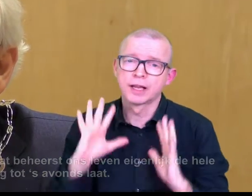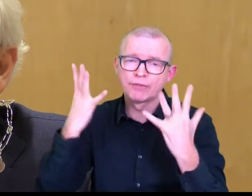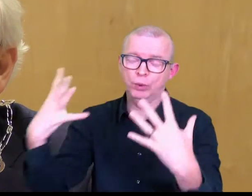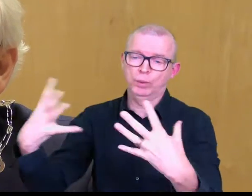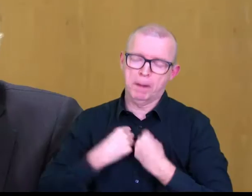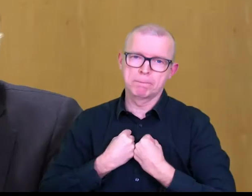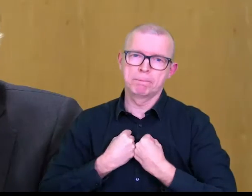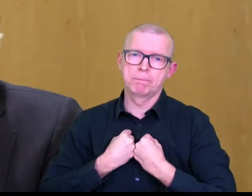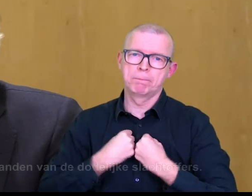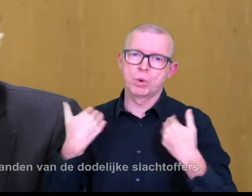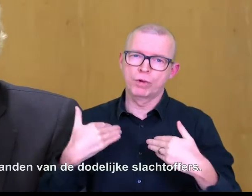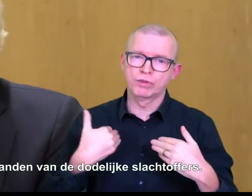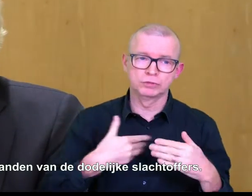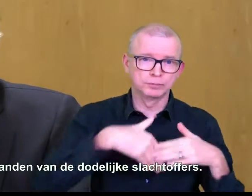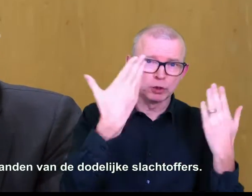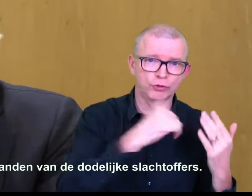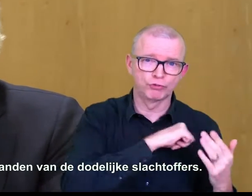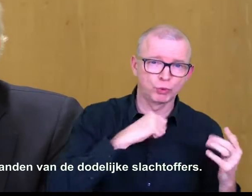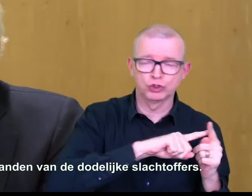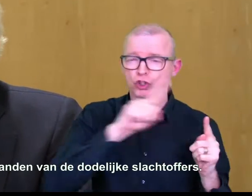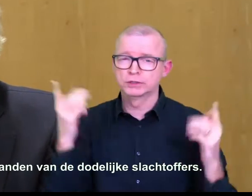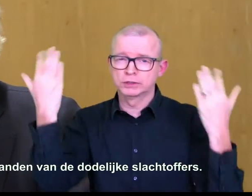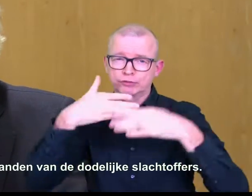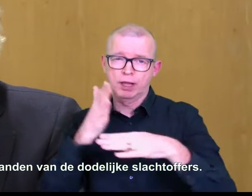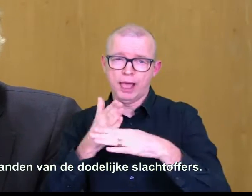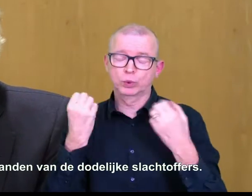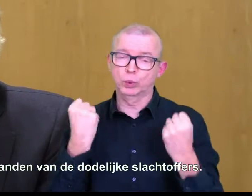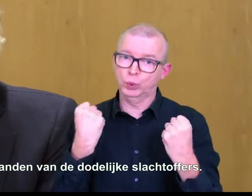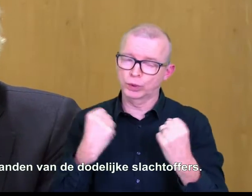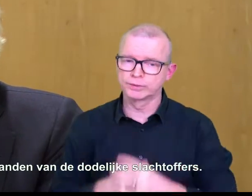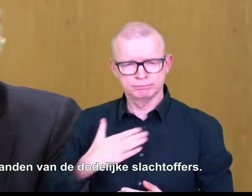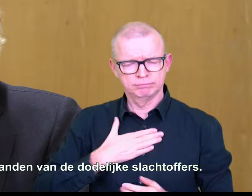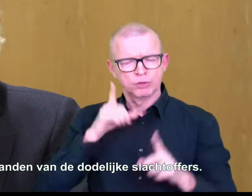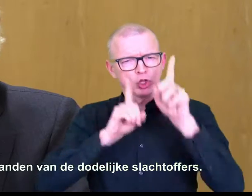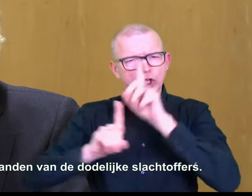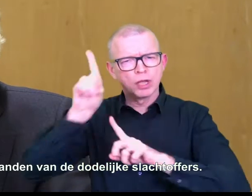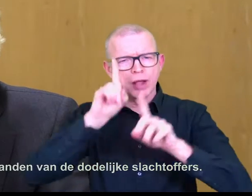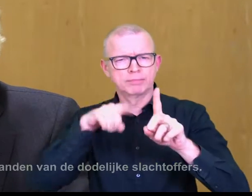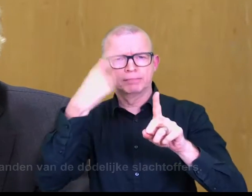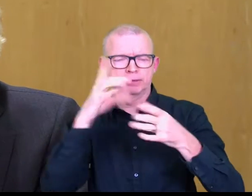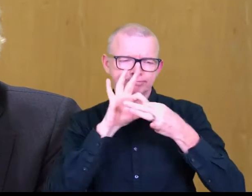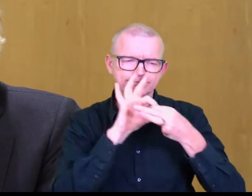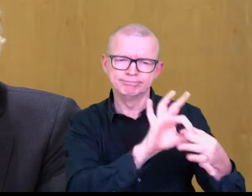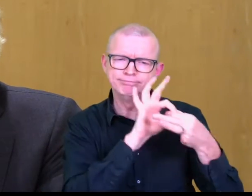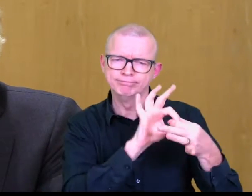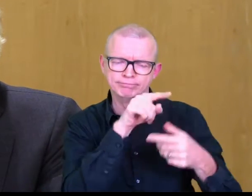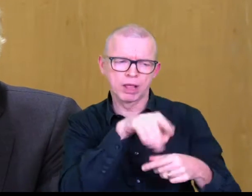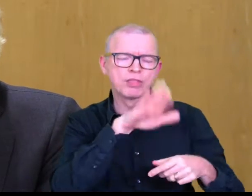avonds laat. Mijn eerste gedachten zijn bij de nabestaanden van de dodelijke